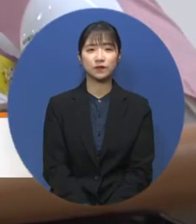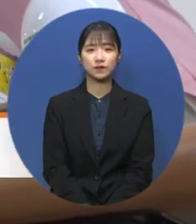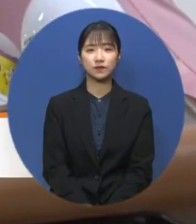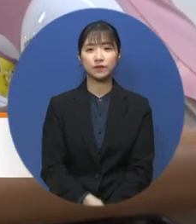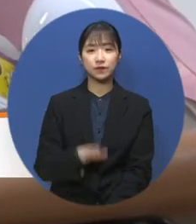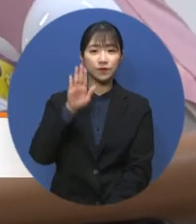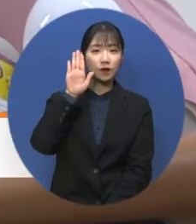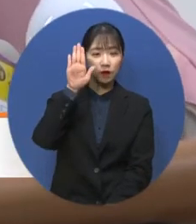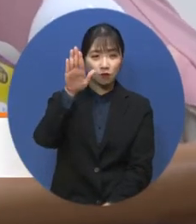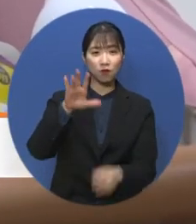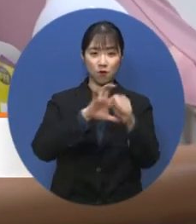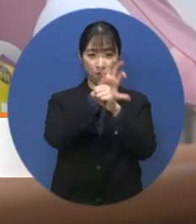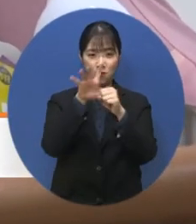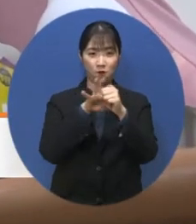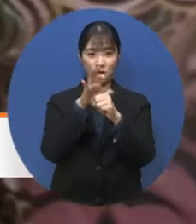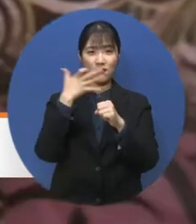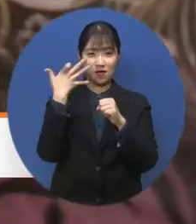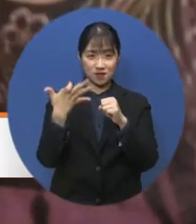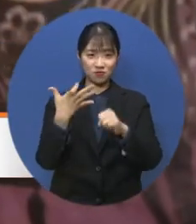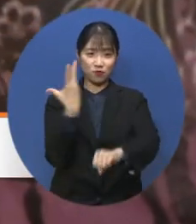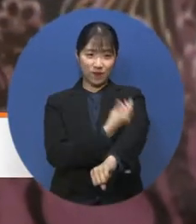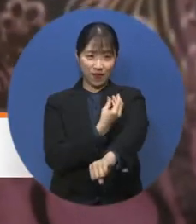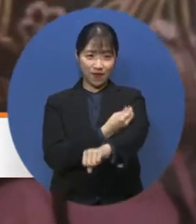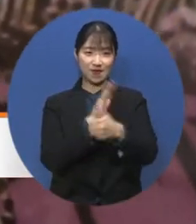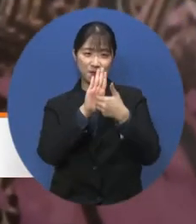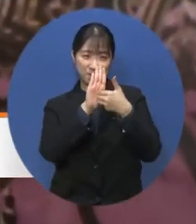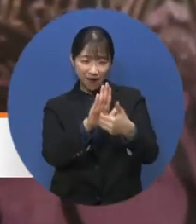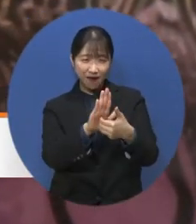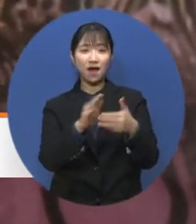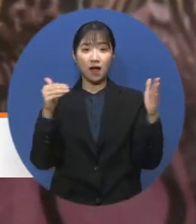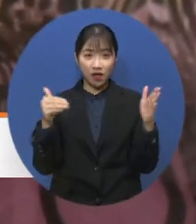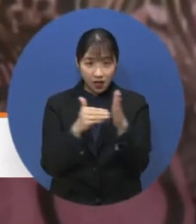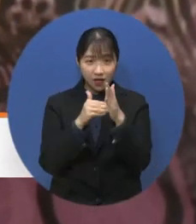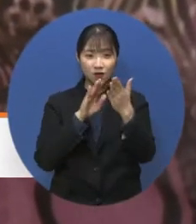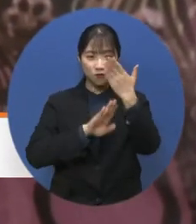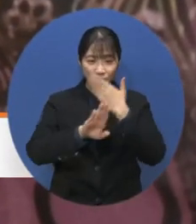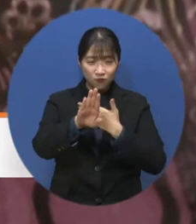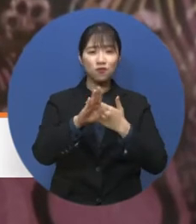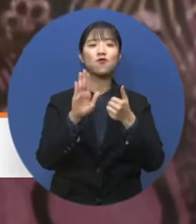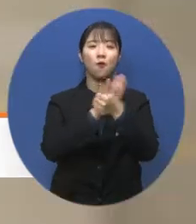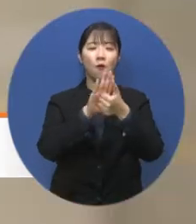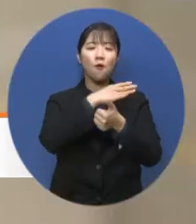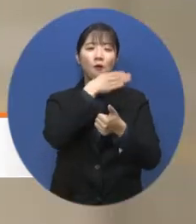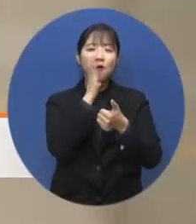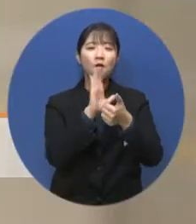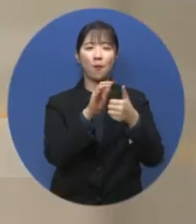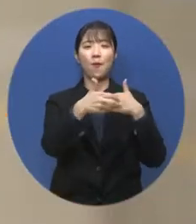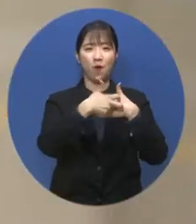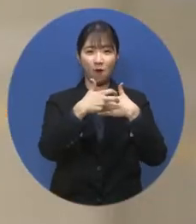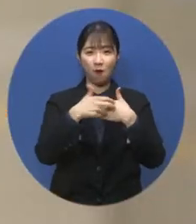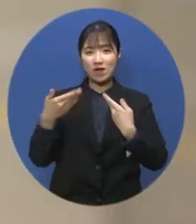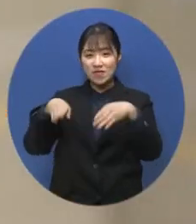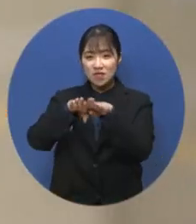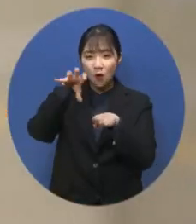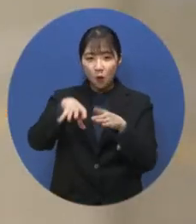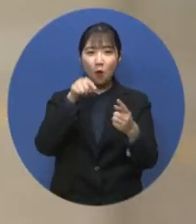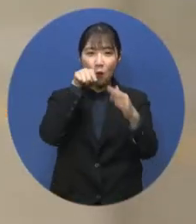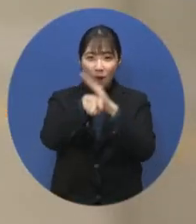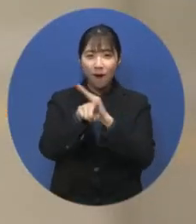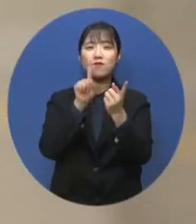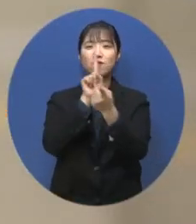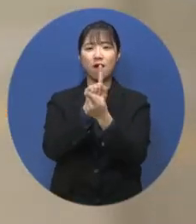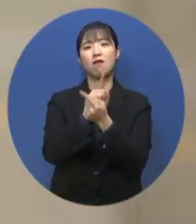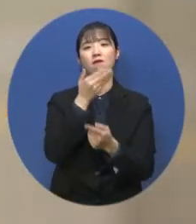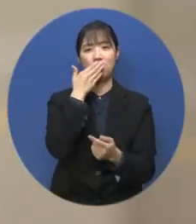앞으로 코로나19 백신 접종을 완료할 경우 요양병원과 시설에 대면 면회가 가능해집니다. 지난